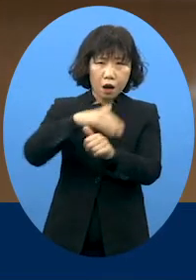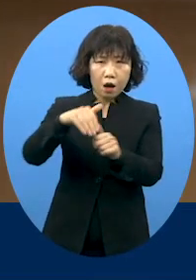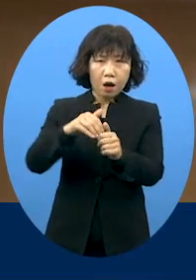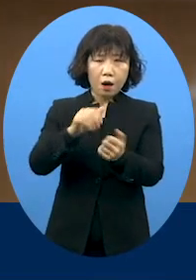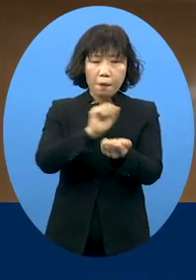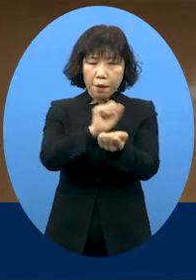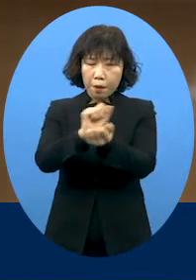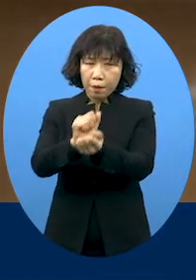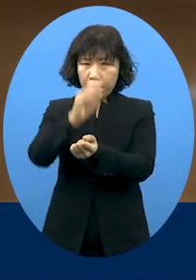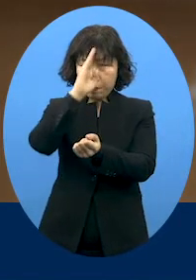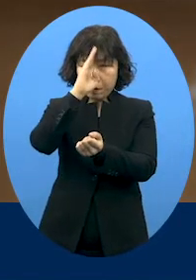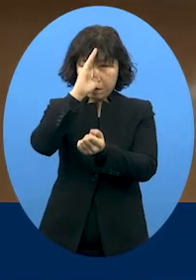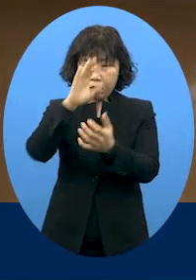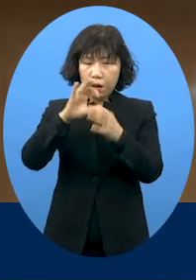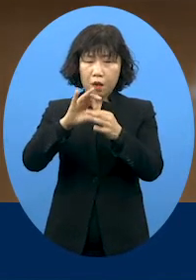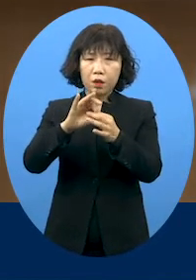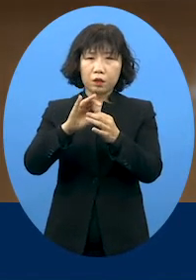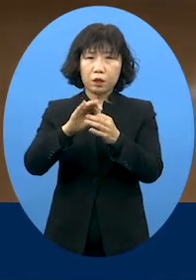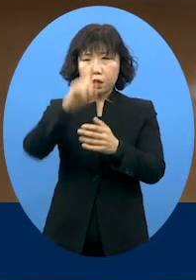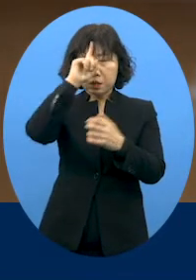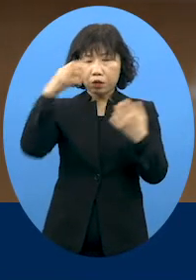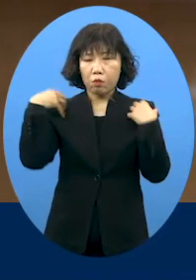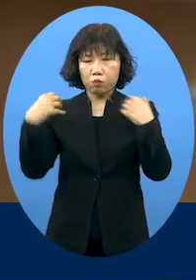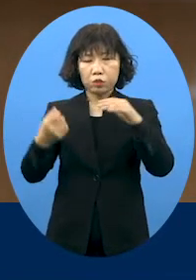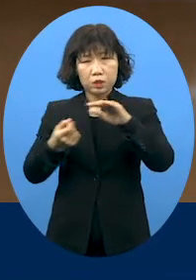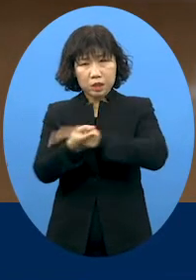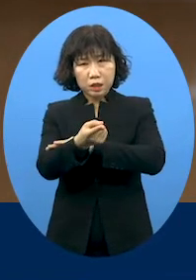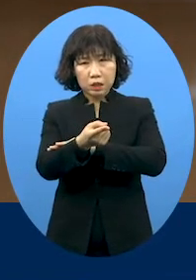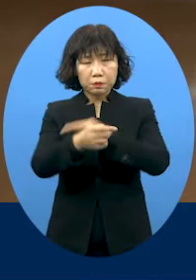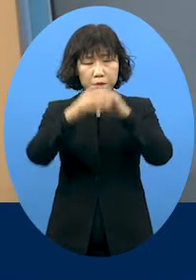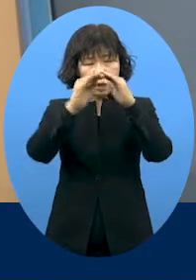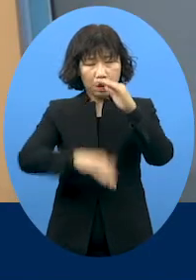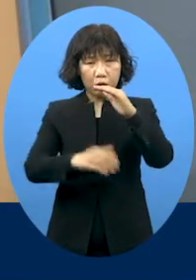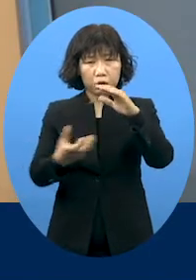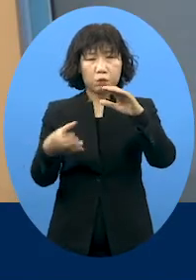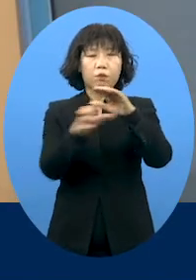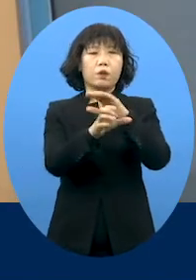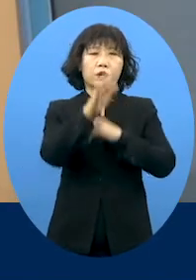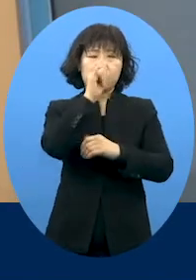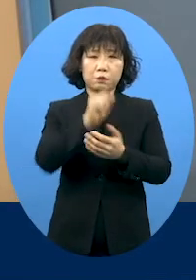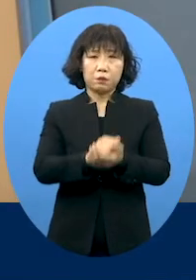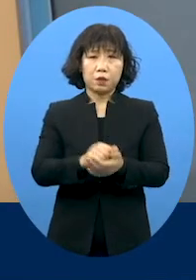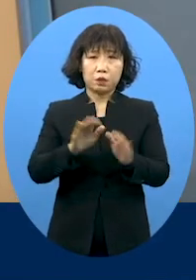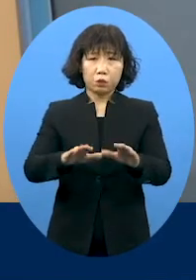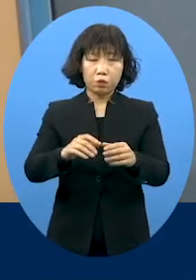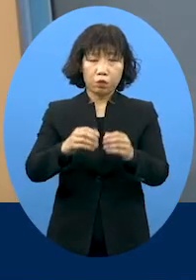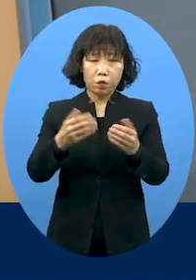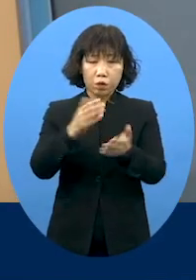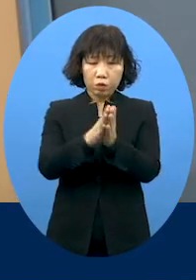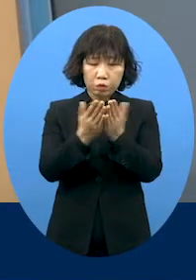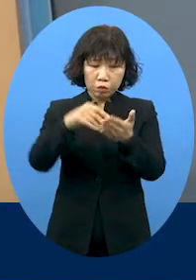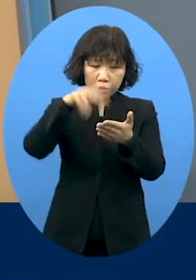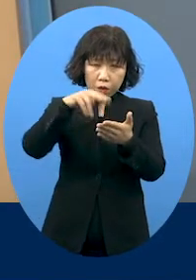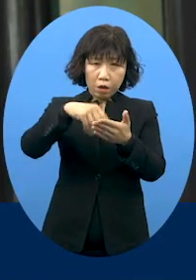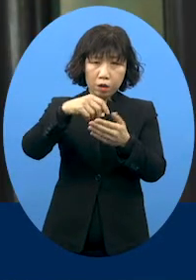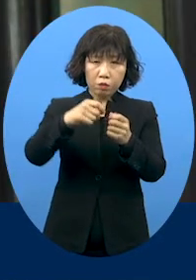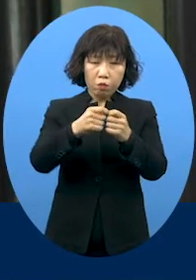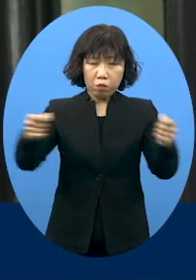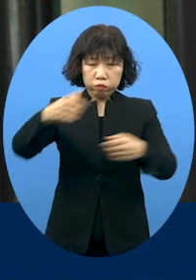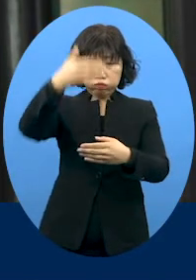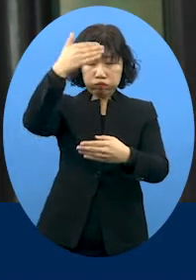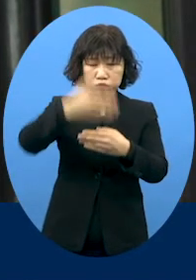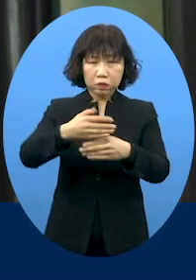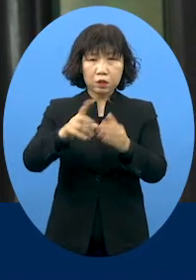준비 사항 감염병 관련 닥종이 정부 지침 등 입니다 메뉴얼에는 특히 다종 요 시설인 도서관 휴관